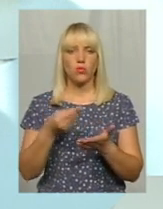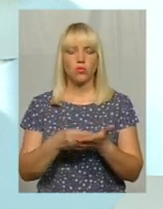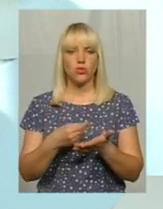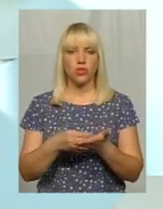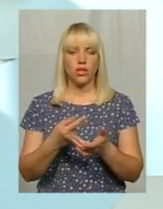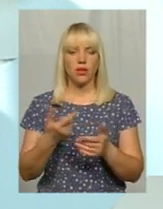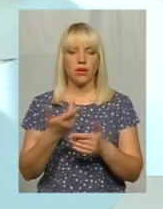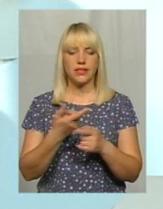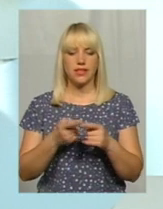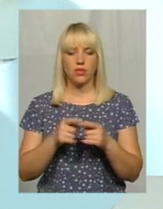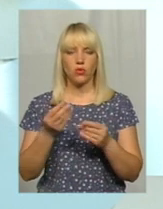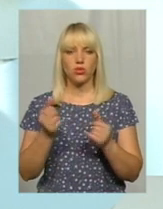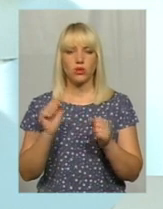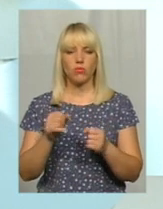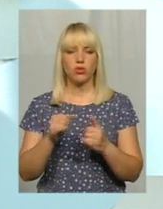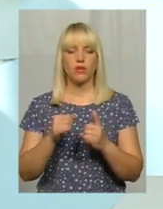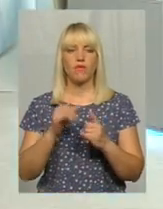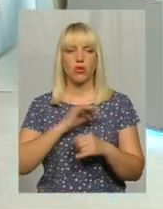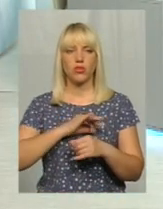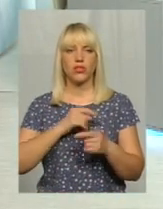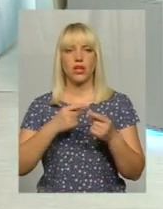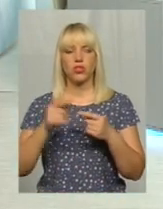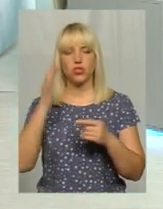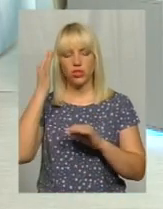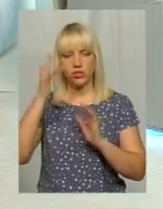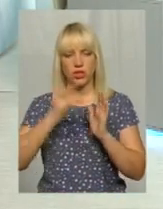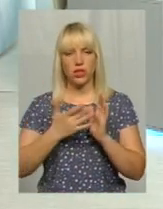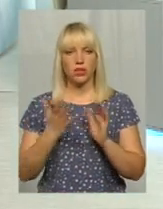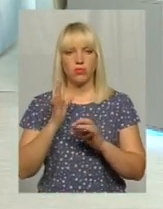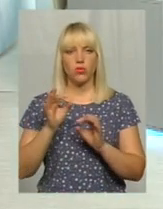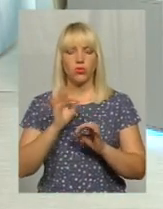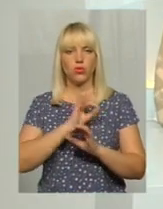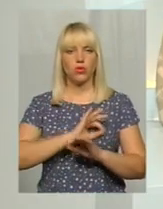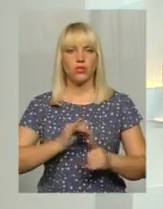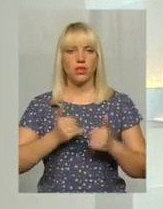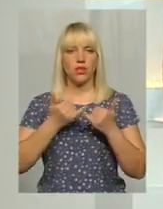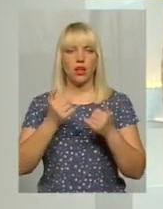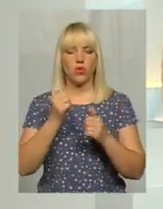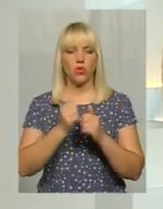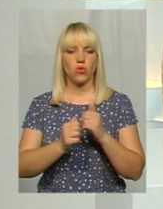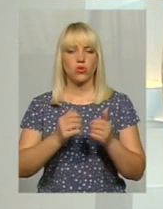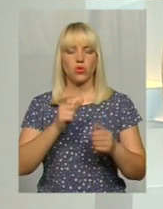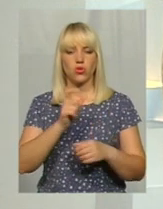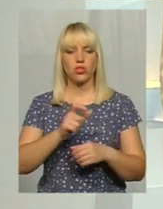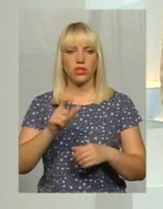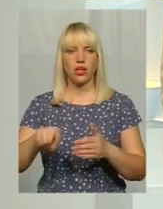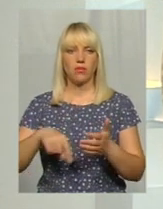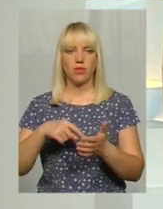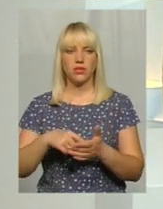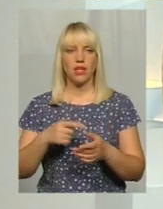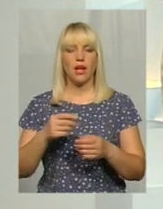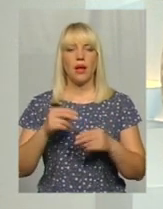на інші цілі, які насамперед будуть корисні для кожного жителя міста. І партнери проєкту, як зазначено